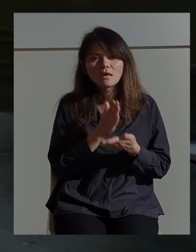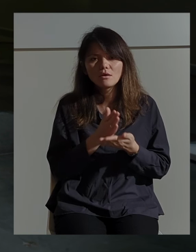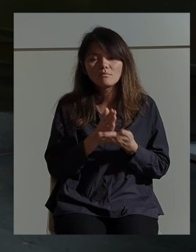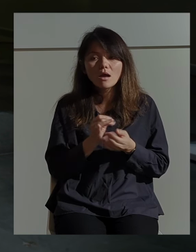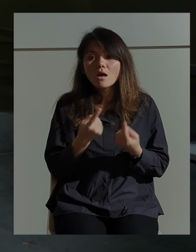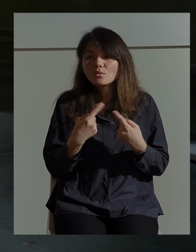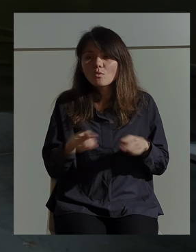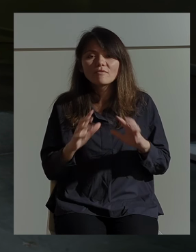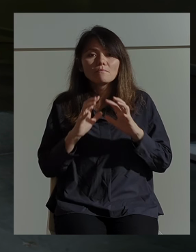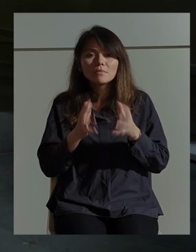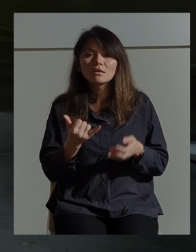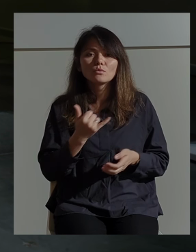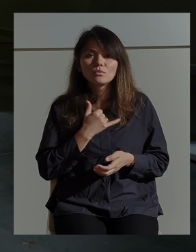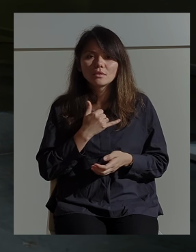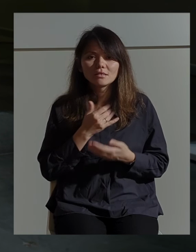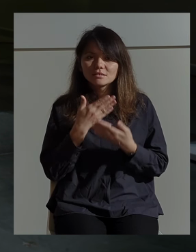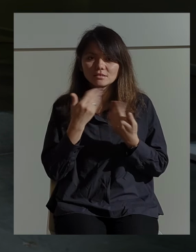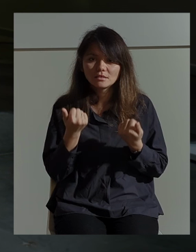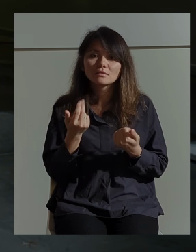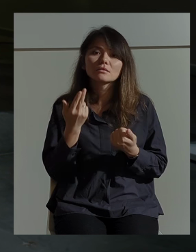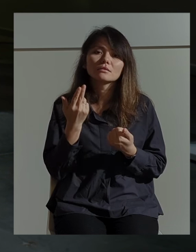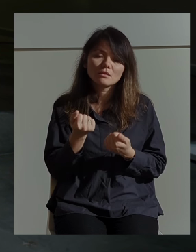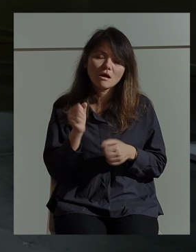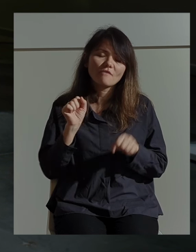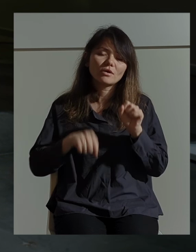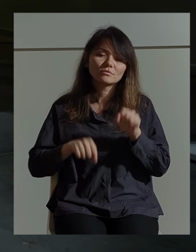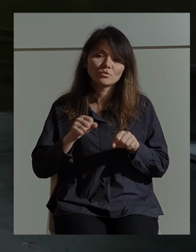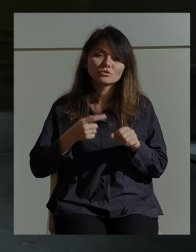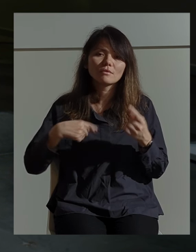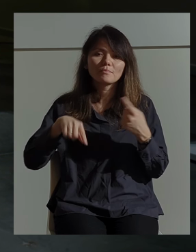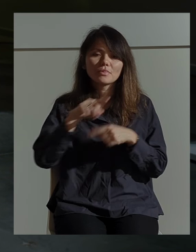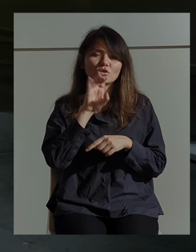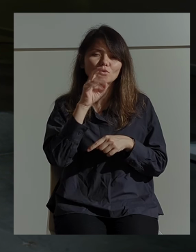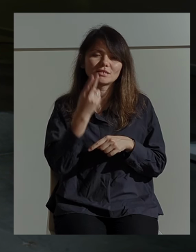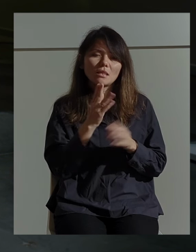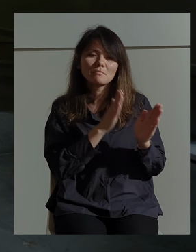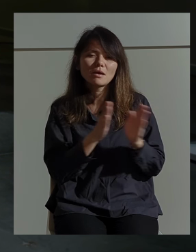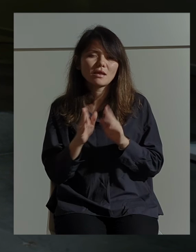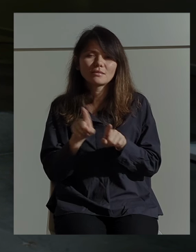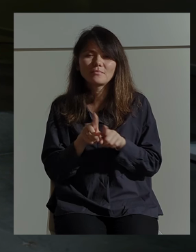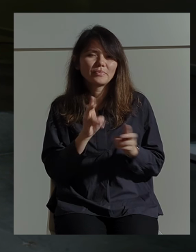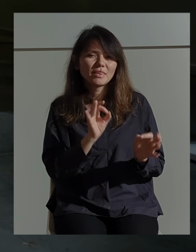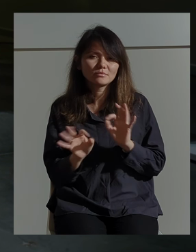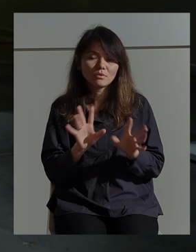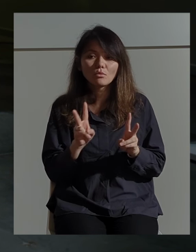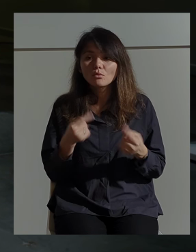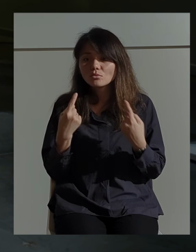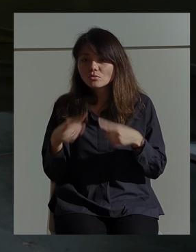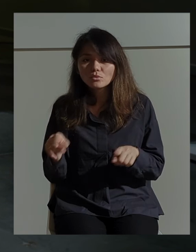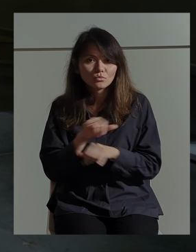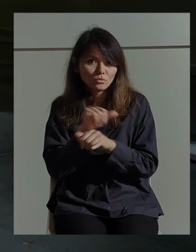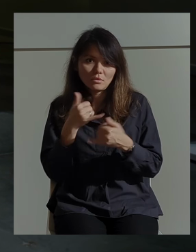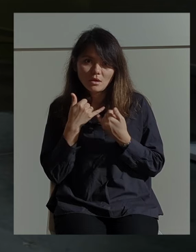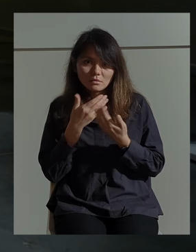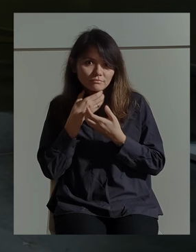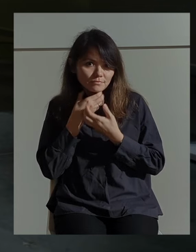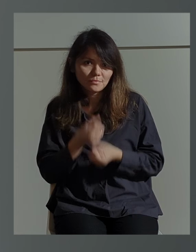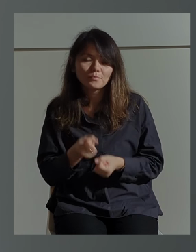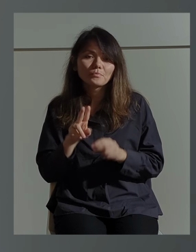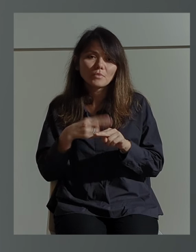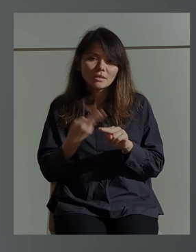У нас нет и в этом смысле Да возможно наши социальные порядки несправедливы но у нас Других нет А поэтому